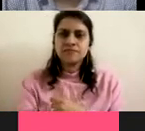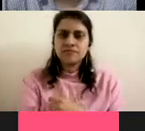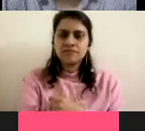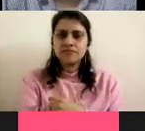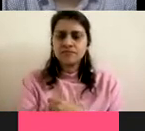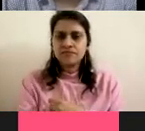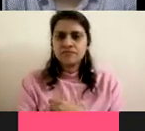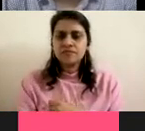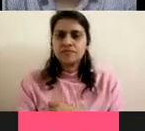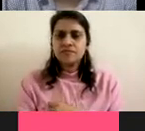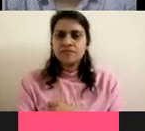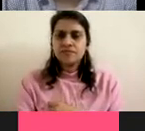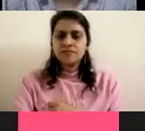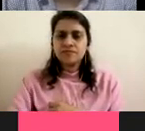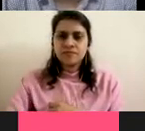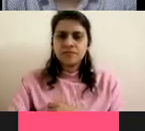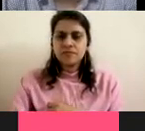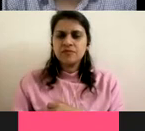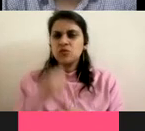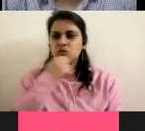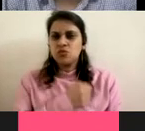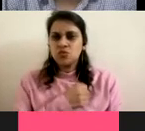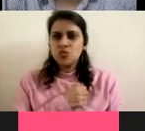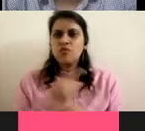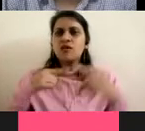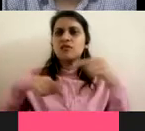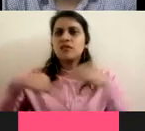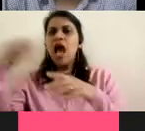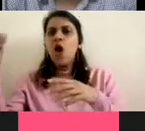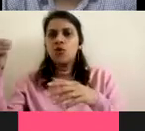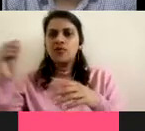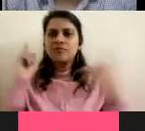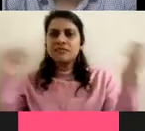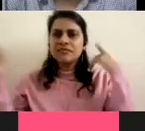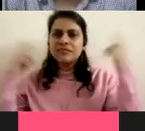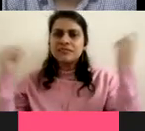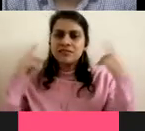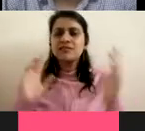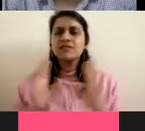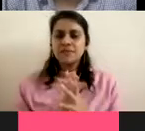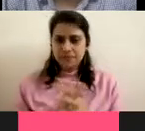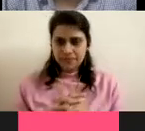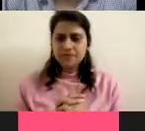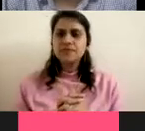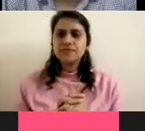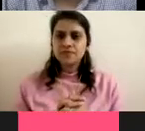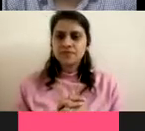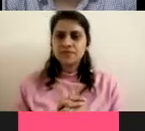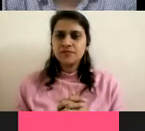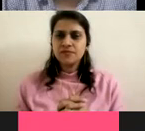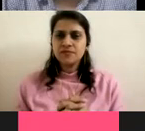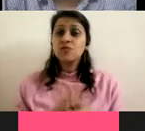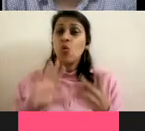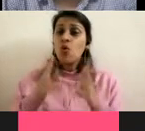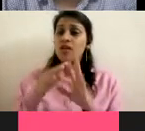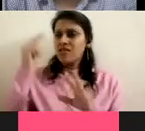हाँ तो मैं माफी चाहूंगा, मैं थोड़ा सा ट्रेवल कर रहा हूँ इसीलिए. तो मैंने एक जो स्टीरियोटाइप है कि वो